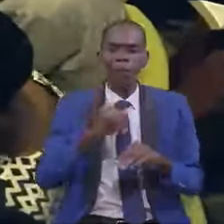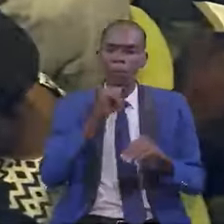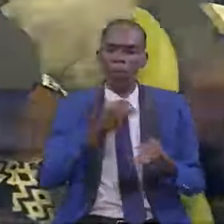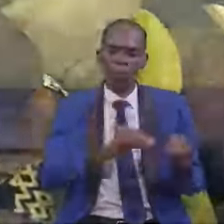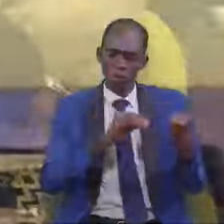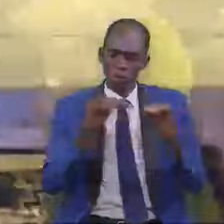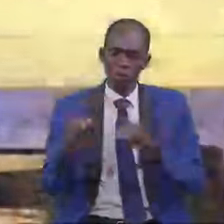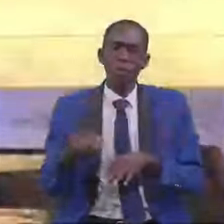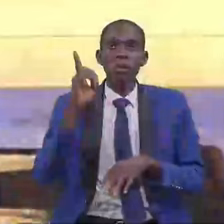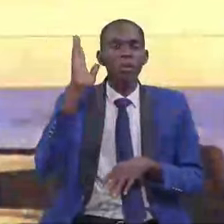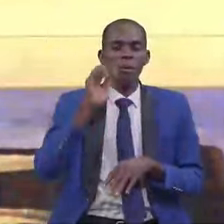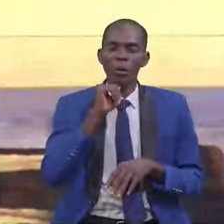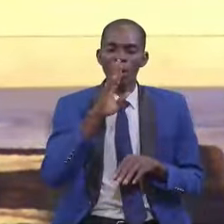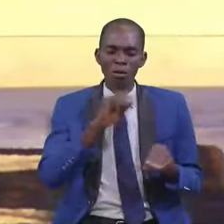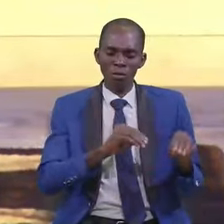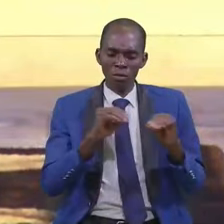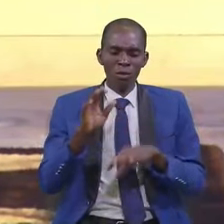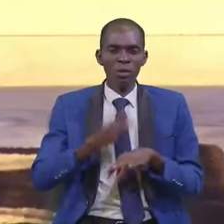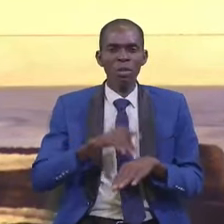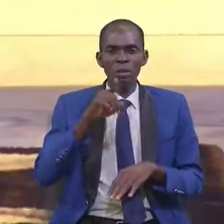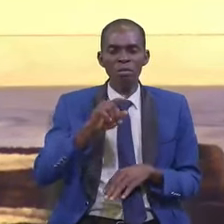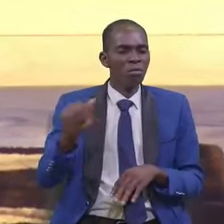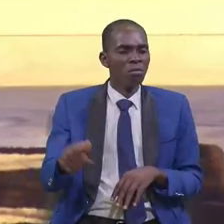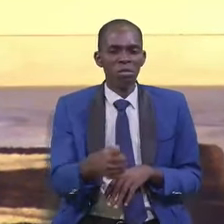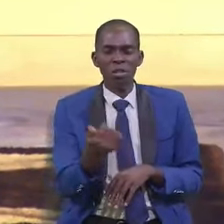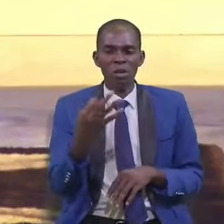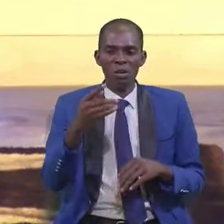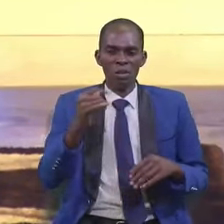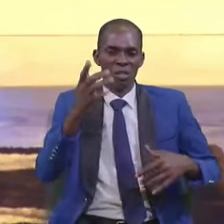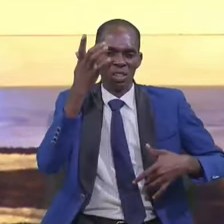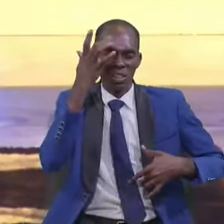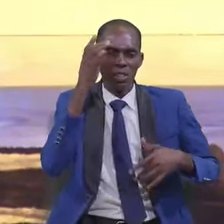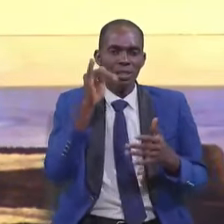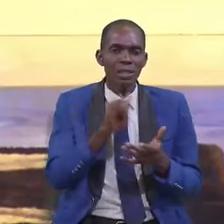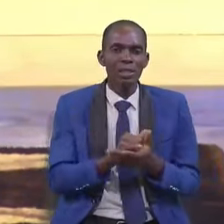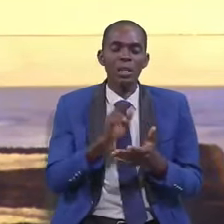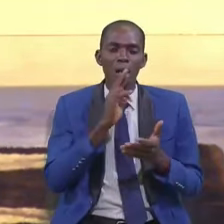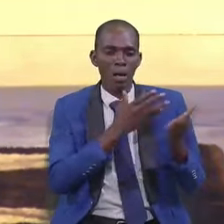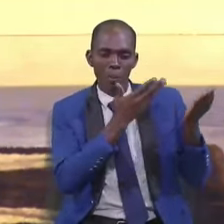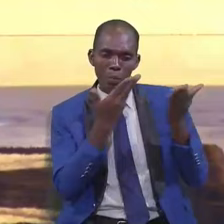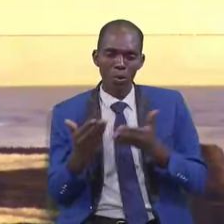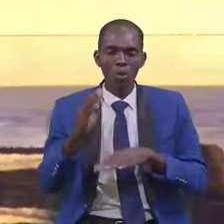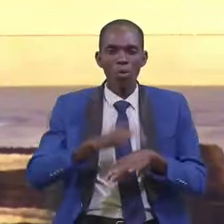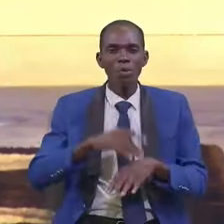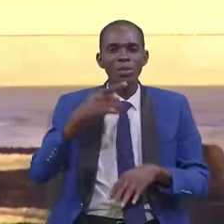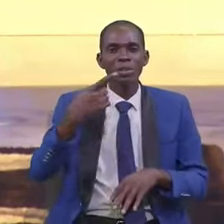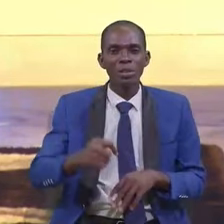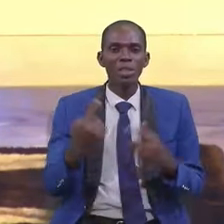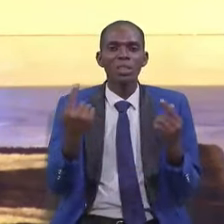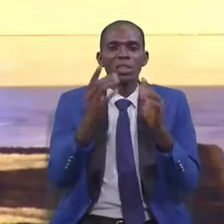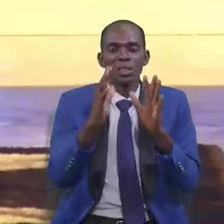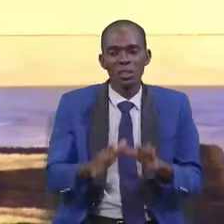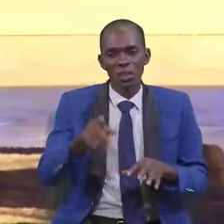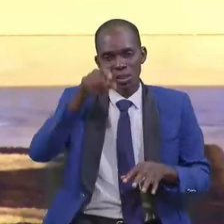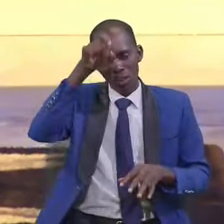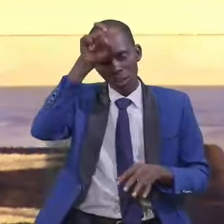je ne te frapperai d'aucune des maladies dont j'ai frappé les Égyptiens. Comme vous vous examinez, que peut-être